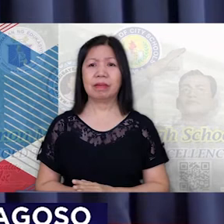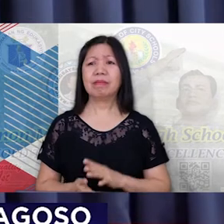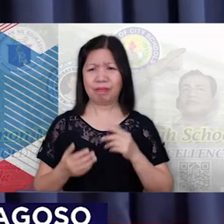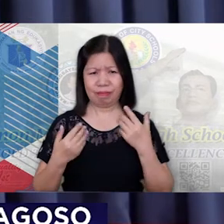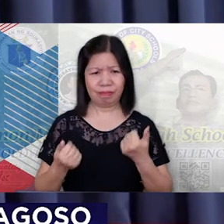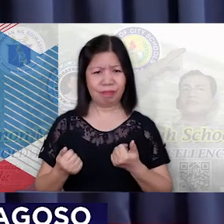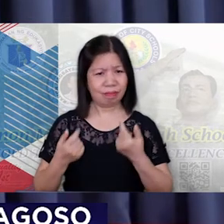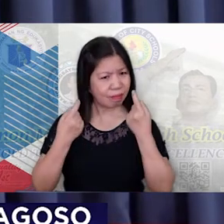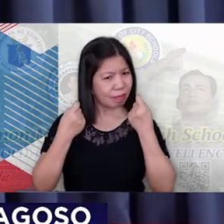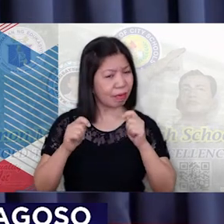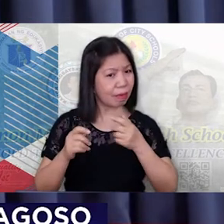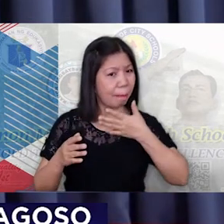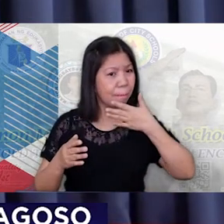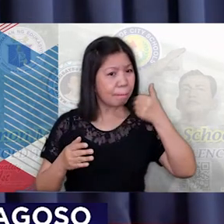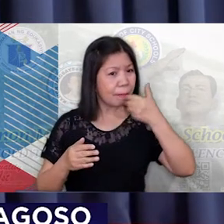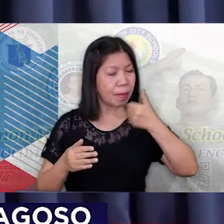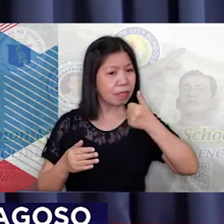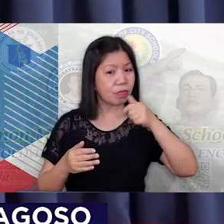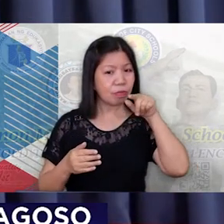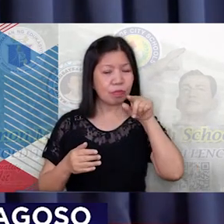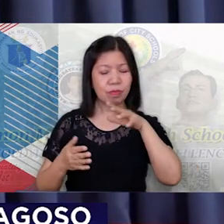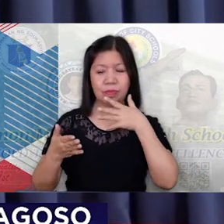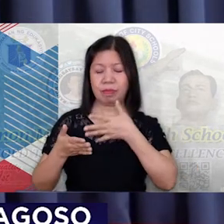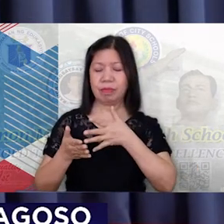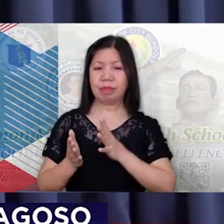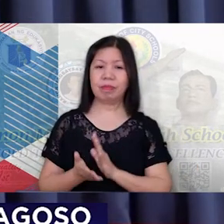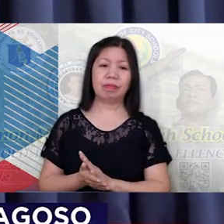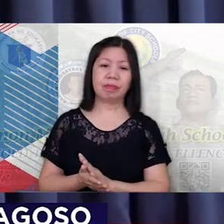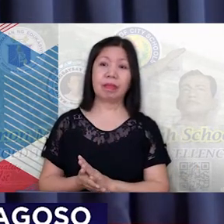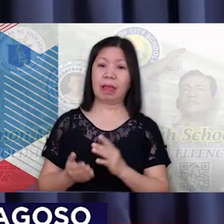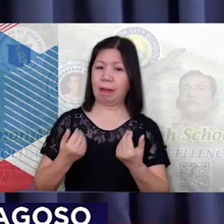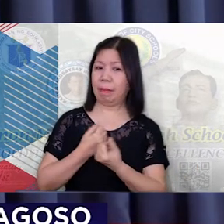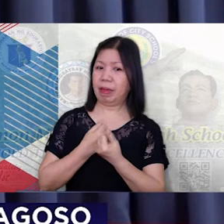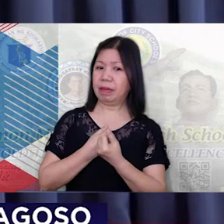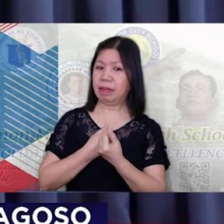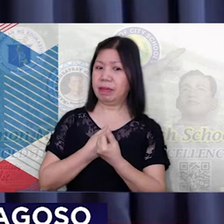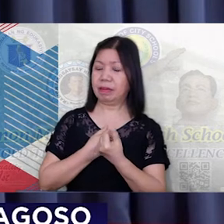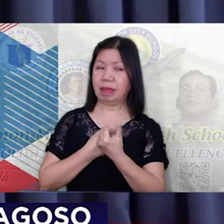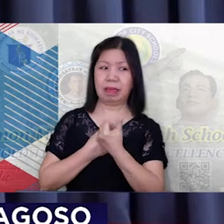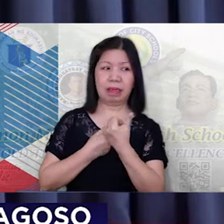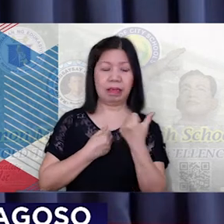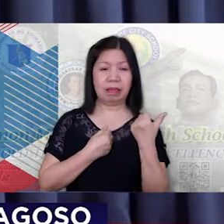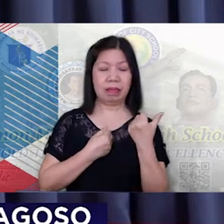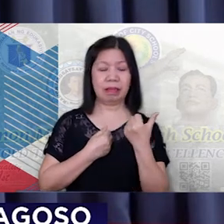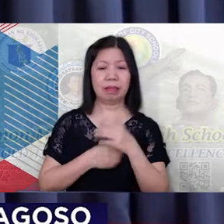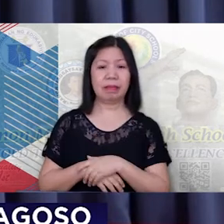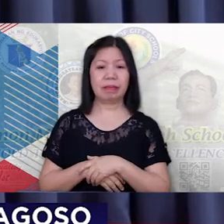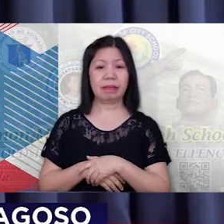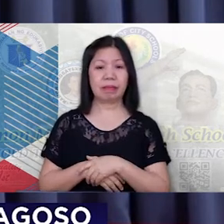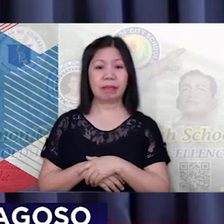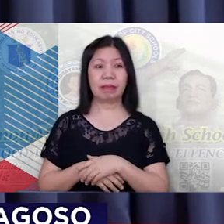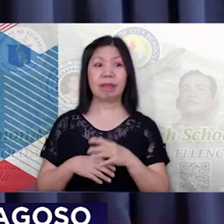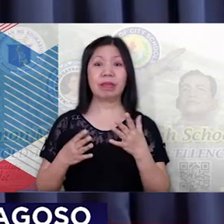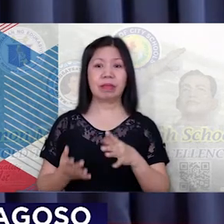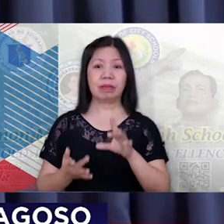pagbutihin pa ninyo ang inyong pag-aaral. Mahalin ang ating kapwa, lalo na ang ating